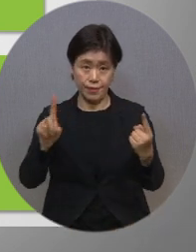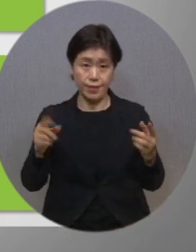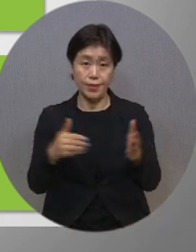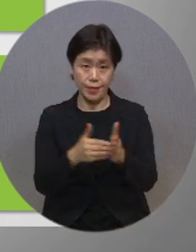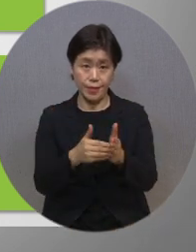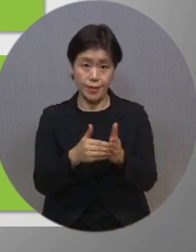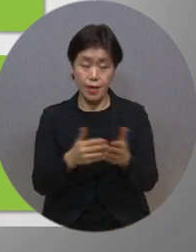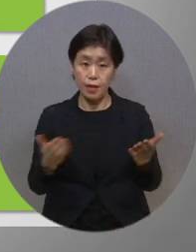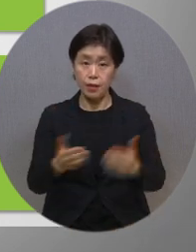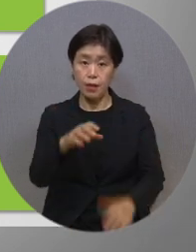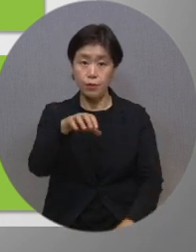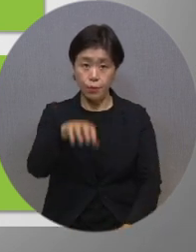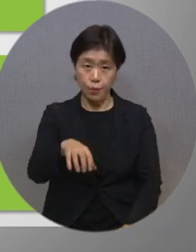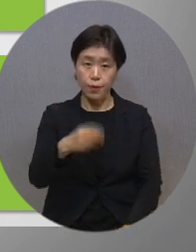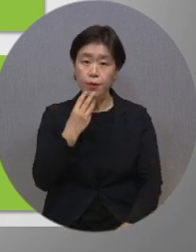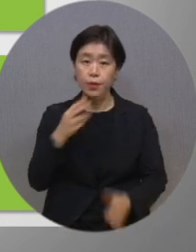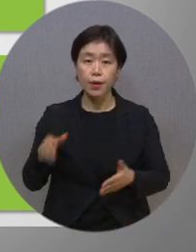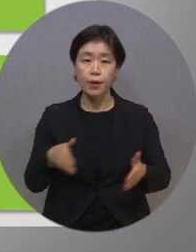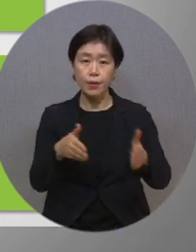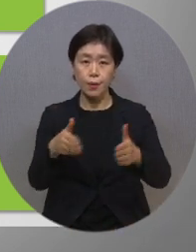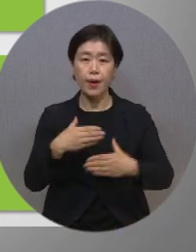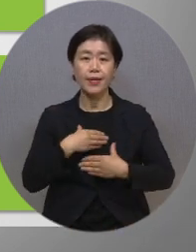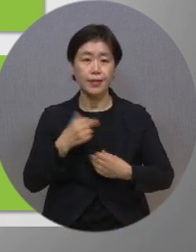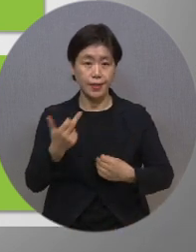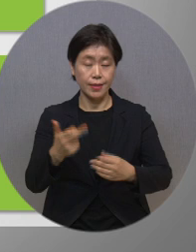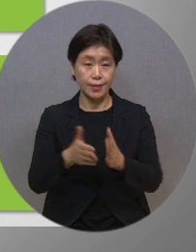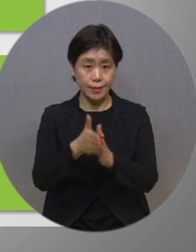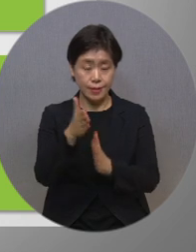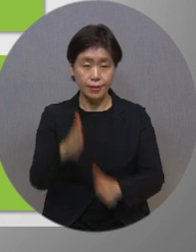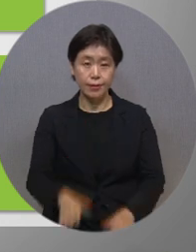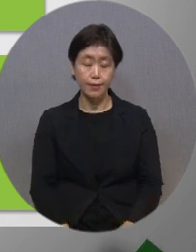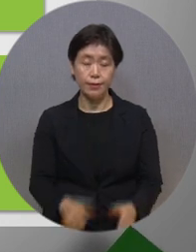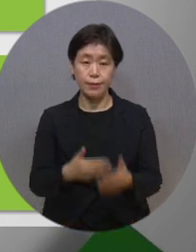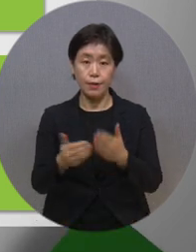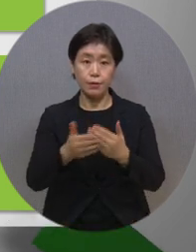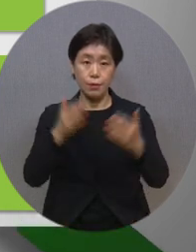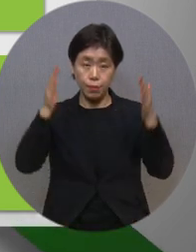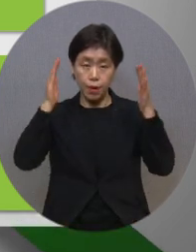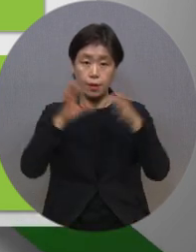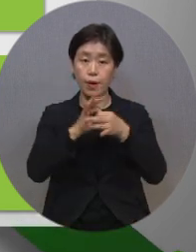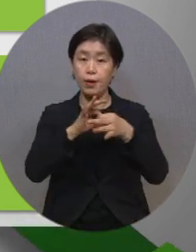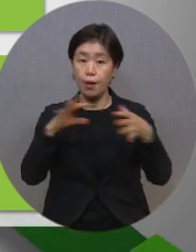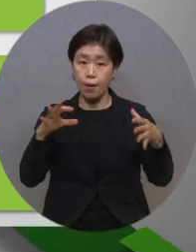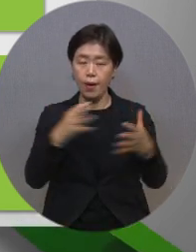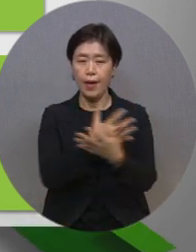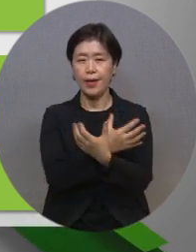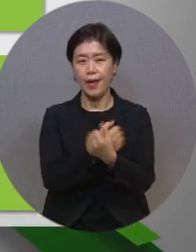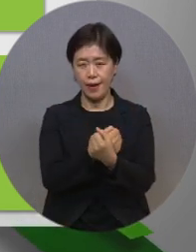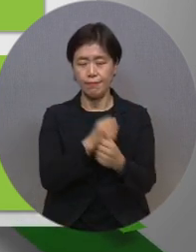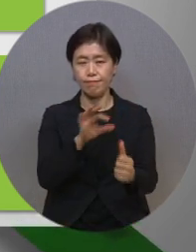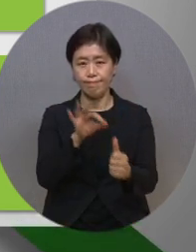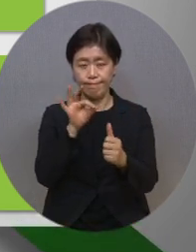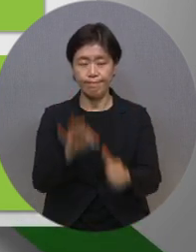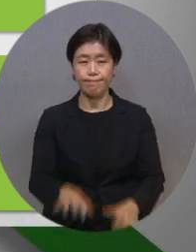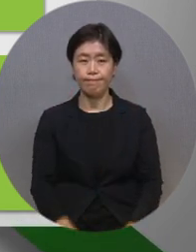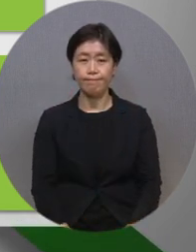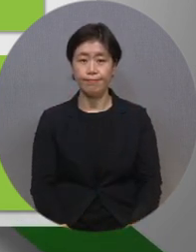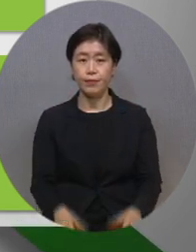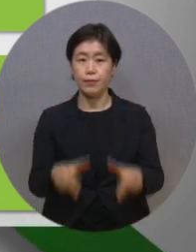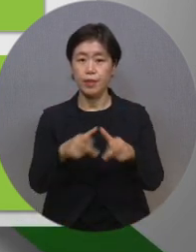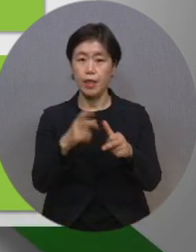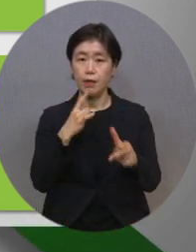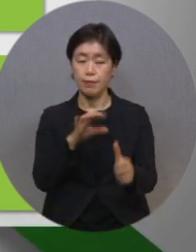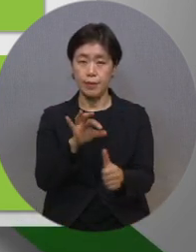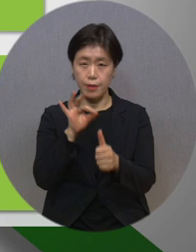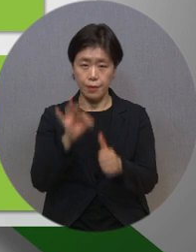근무지는 경기도 안산시입니다. 경력과 학력은 무관하며 계약직을 모집합니다.